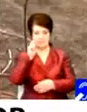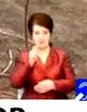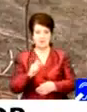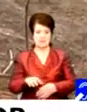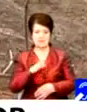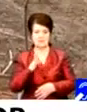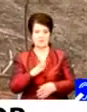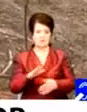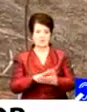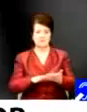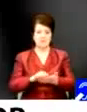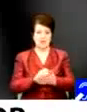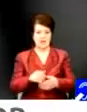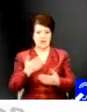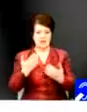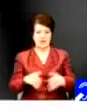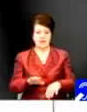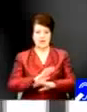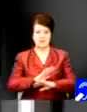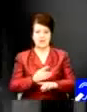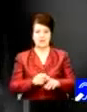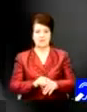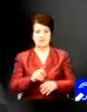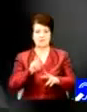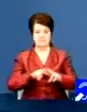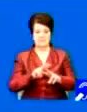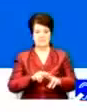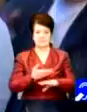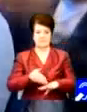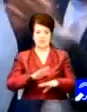și-au făcut selfie cu cadavrul acestuia, vor sta ani grei după gratii.